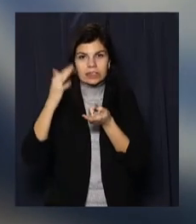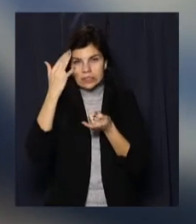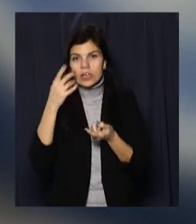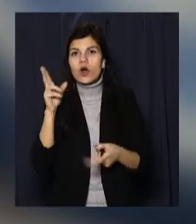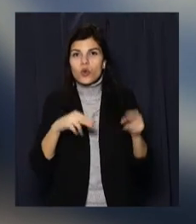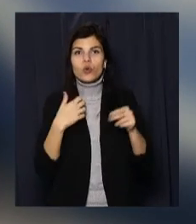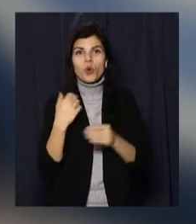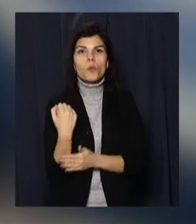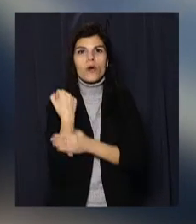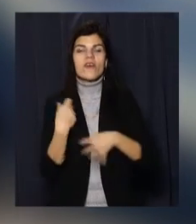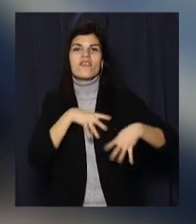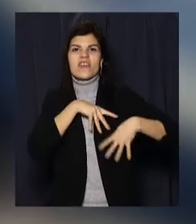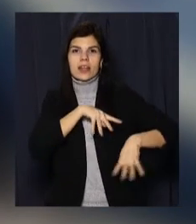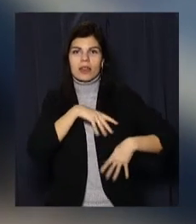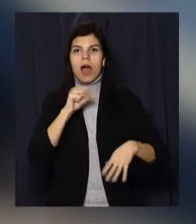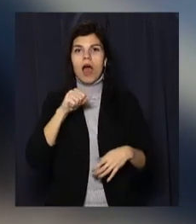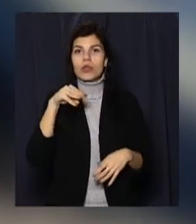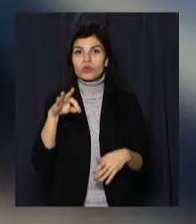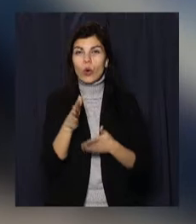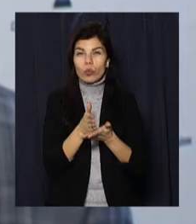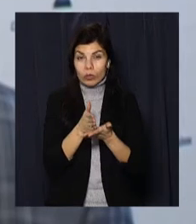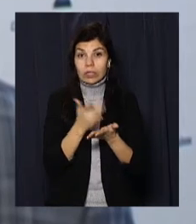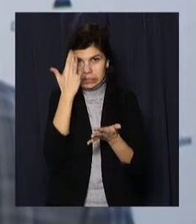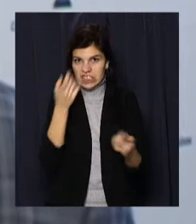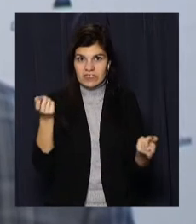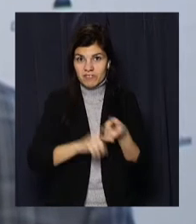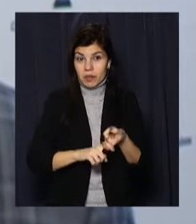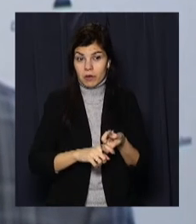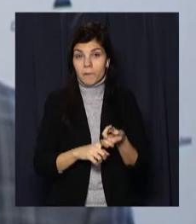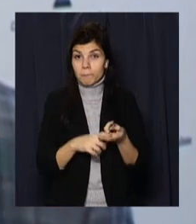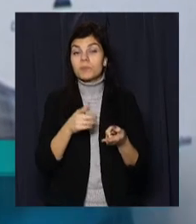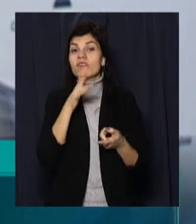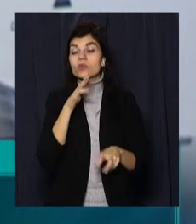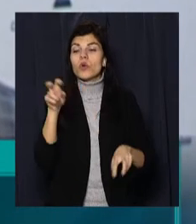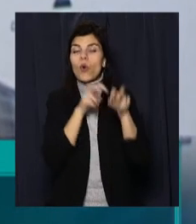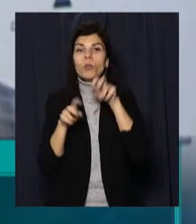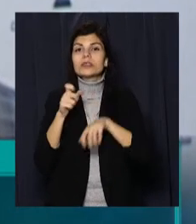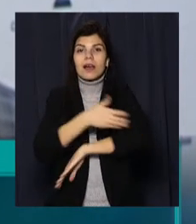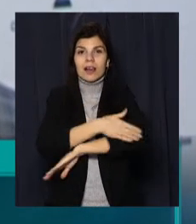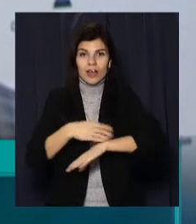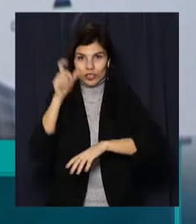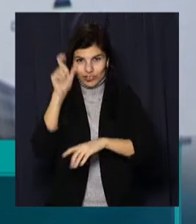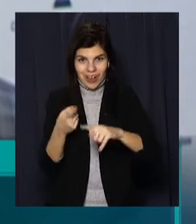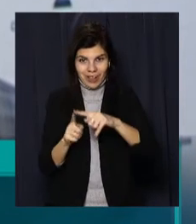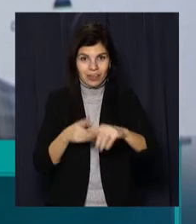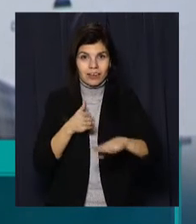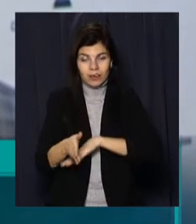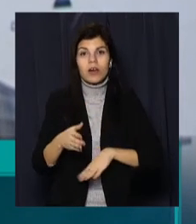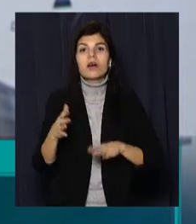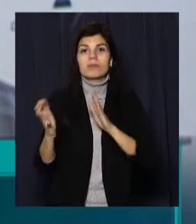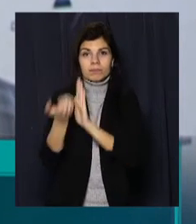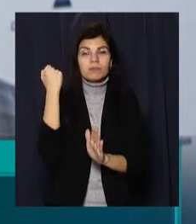залучатися підтримкою ветеранів АТО. У ході обшуку, проведеного за адресою мешкання зловмисника,